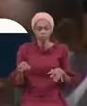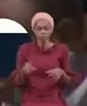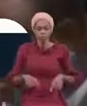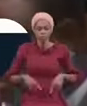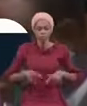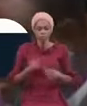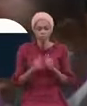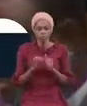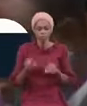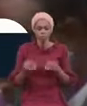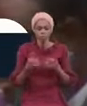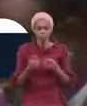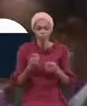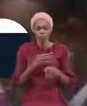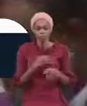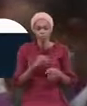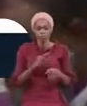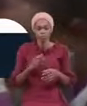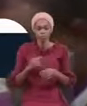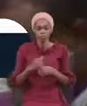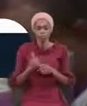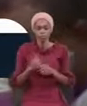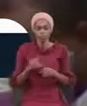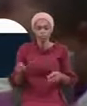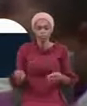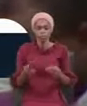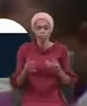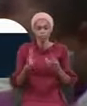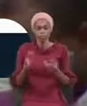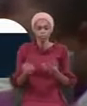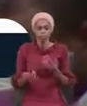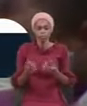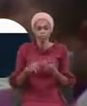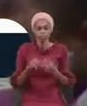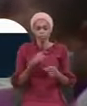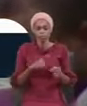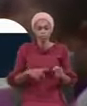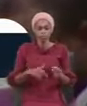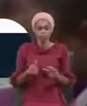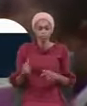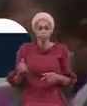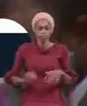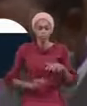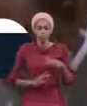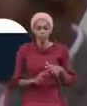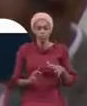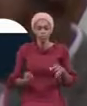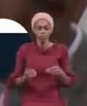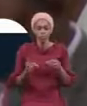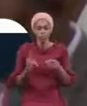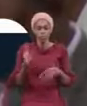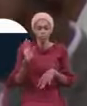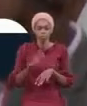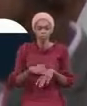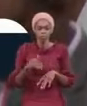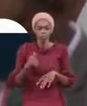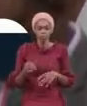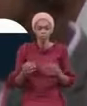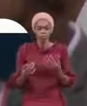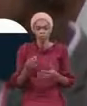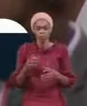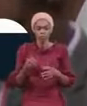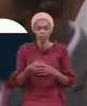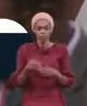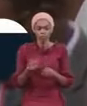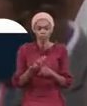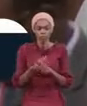offrirez à l'Éternel un sacrifice consumé par le feu soit un holocauste soit un sacrifice en accomplissement d'un vœu ou